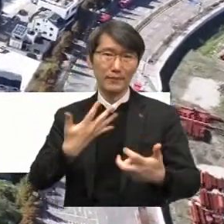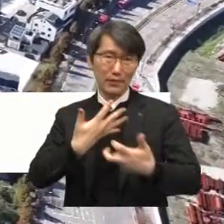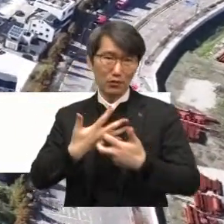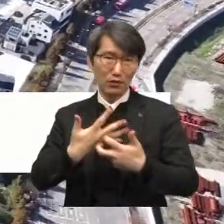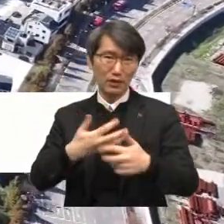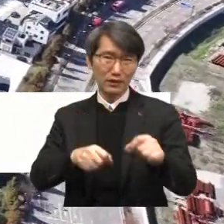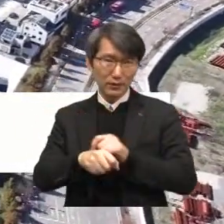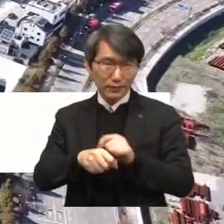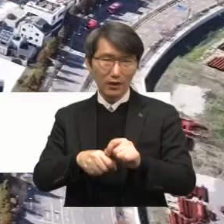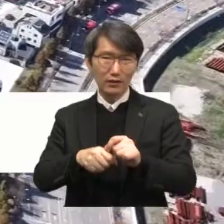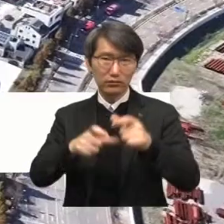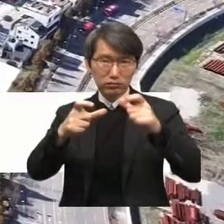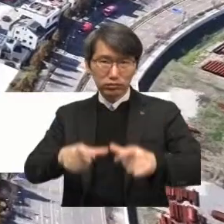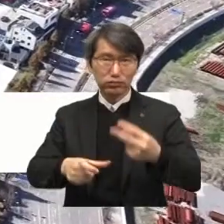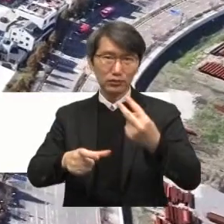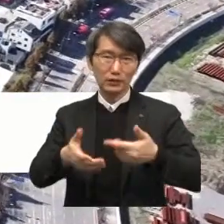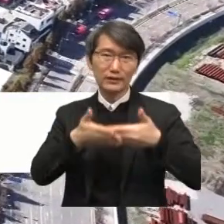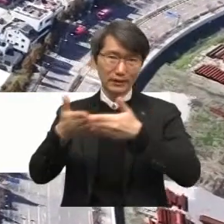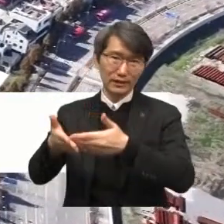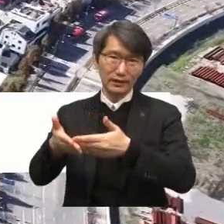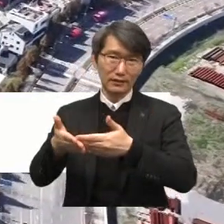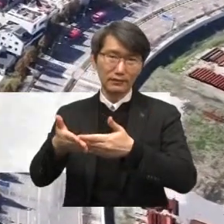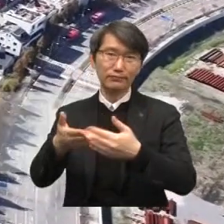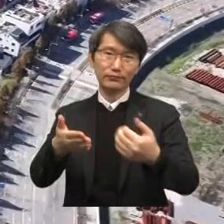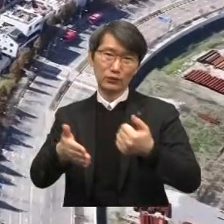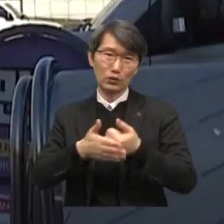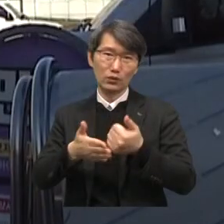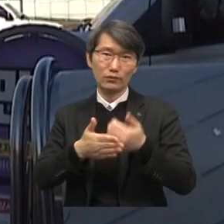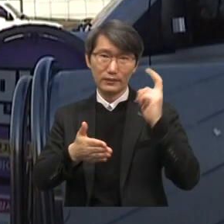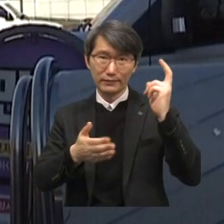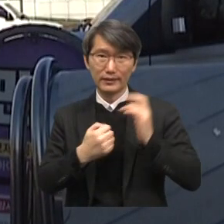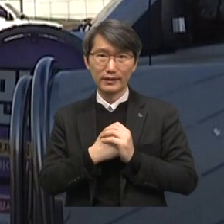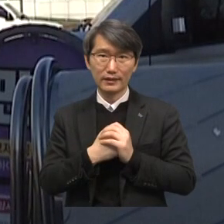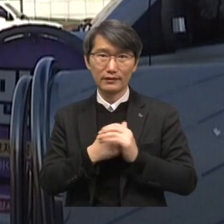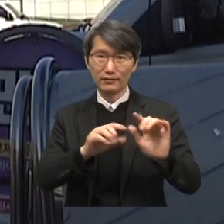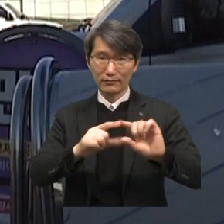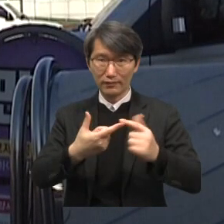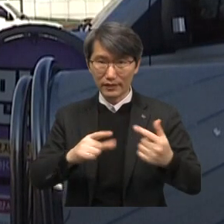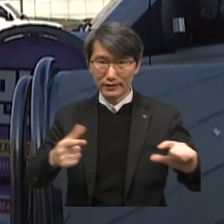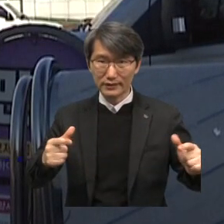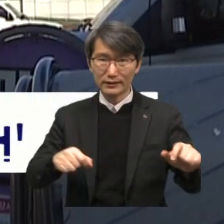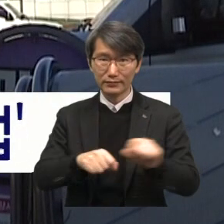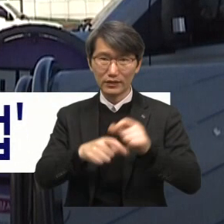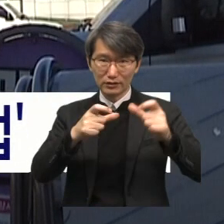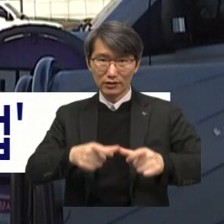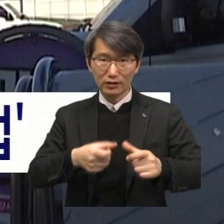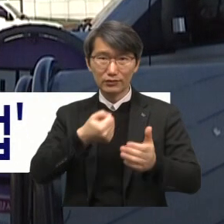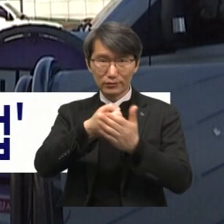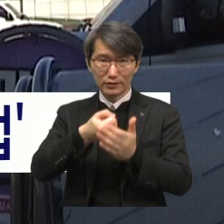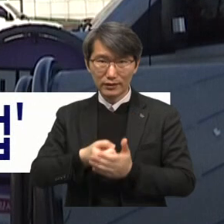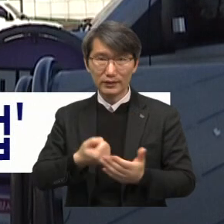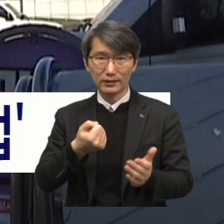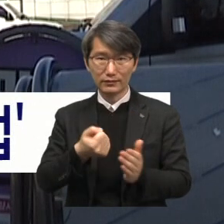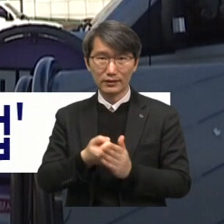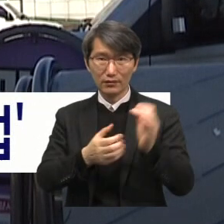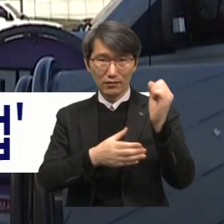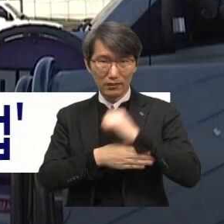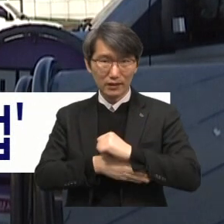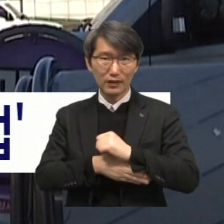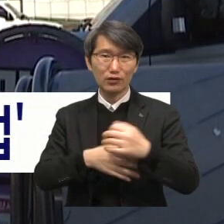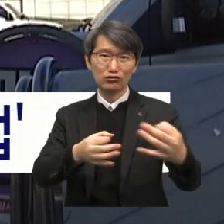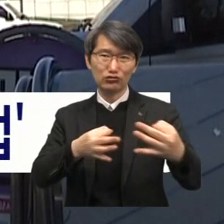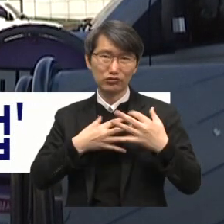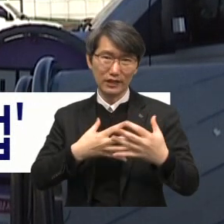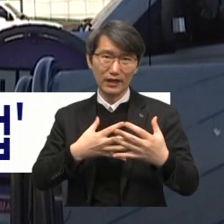바이오단지 공모에도 을을 것으로 기대합니다 구 사업 인허가 투자지원